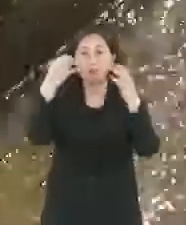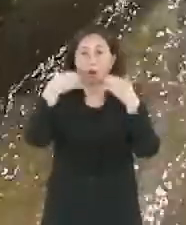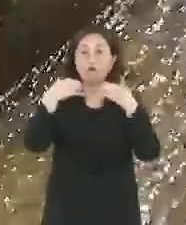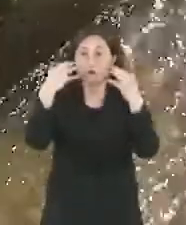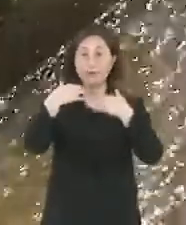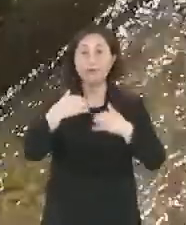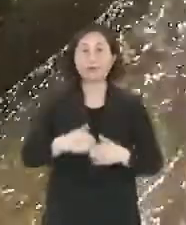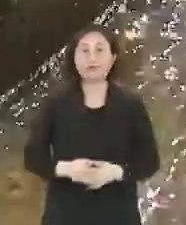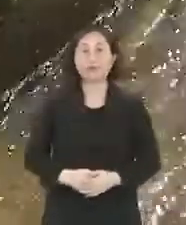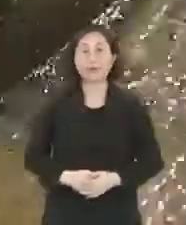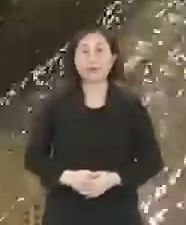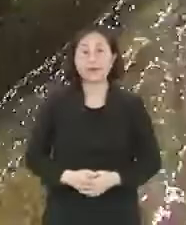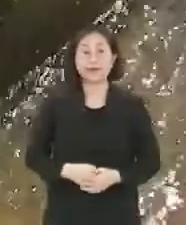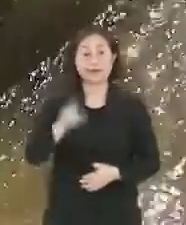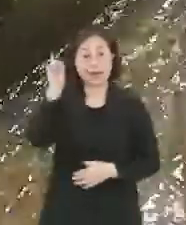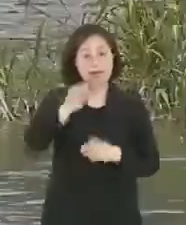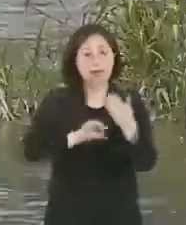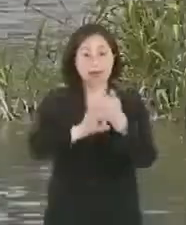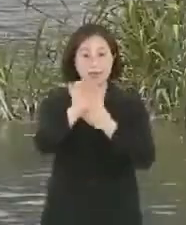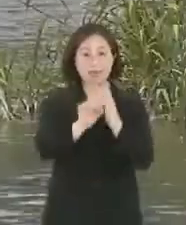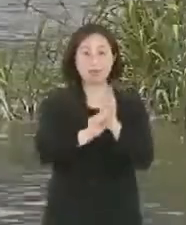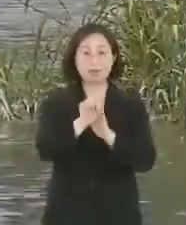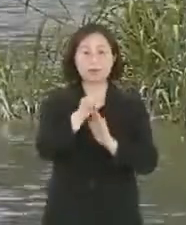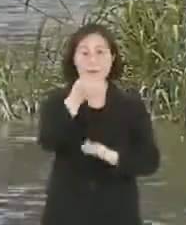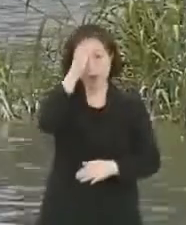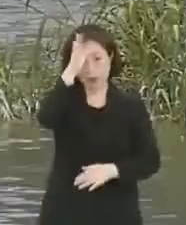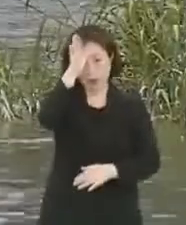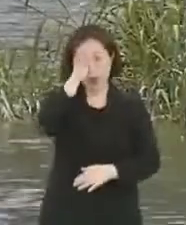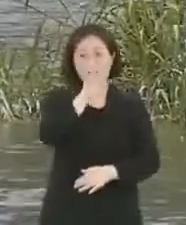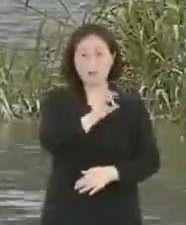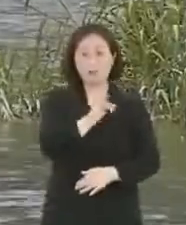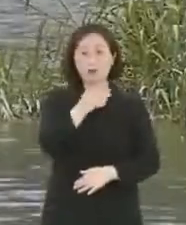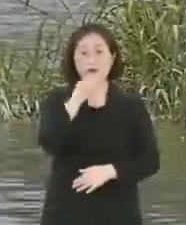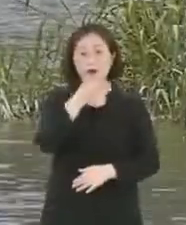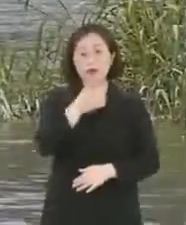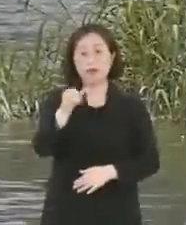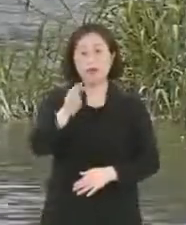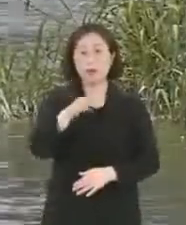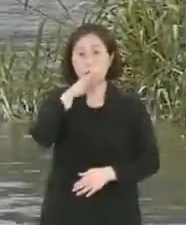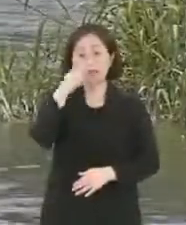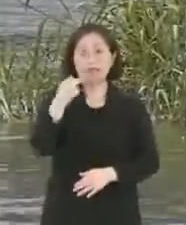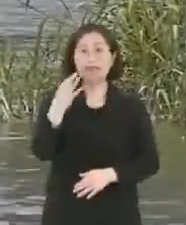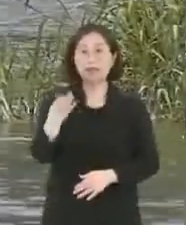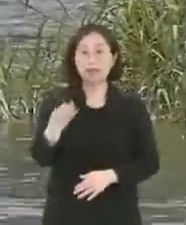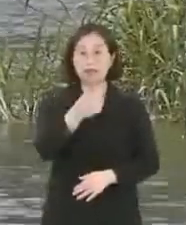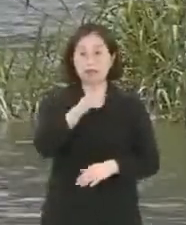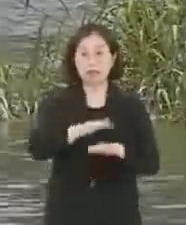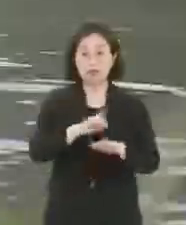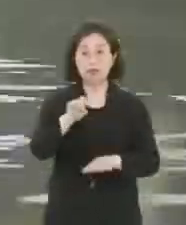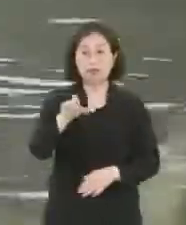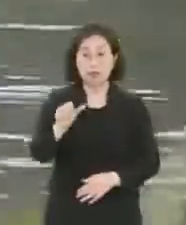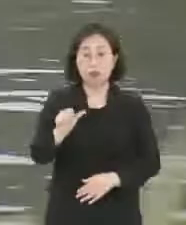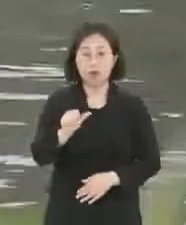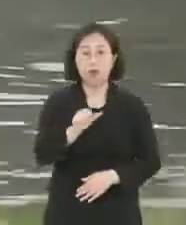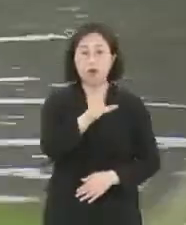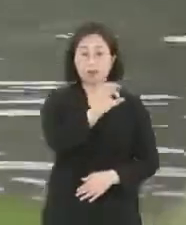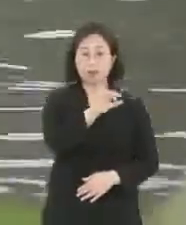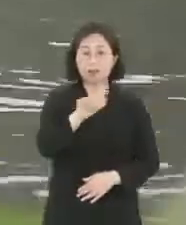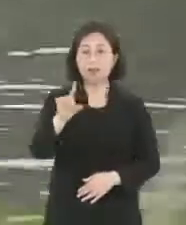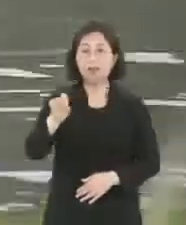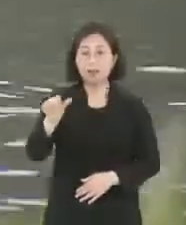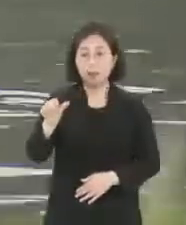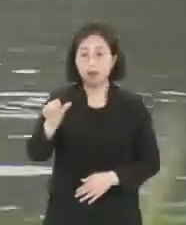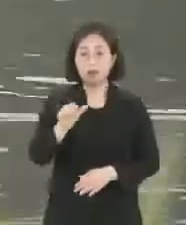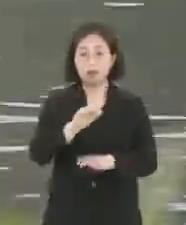더위가 계속되겠습니다. 내일 아침 최저기온은 계룡이 10도, 세종 예산은 14도, 대전 15도 등 10에서